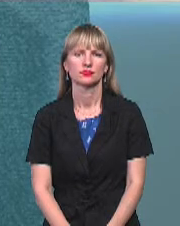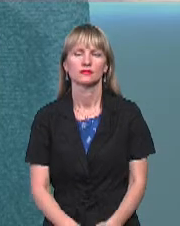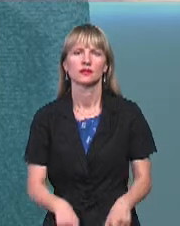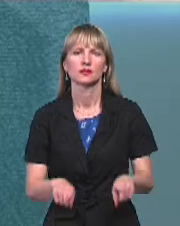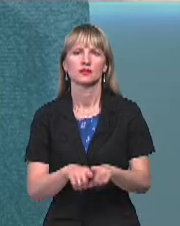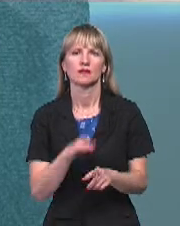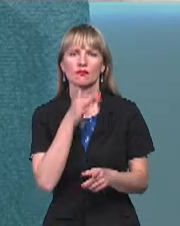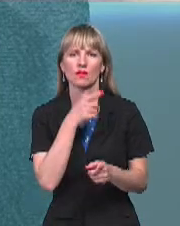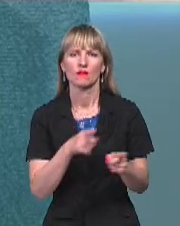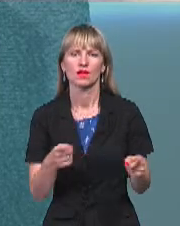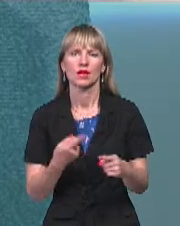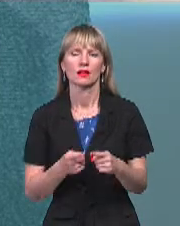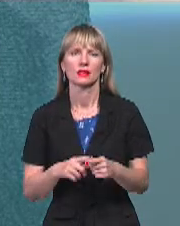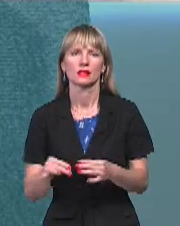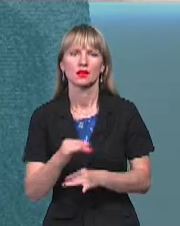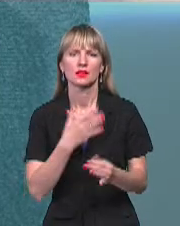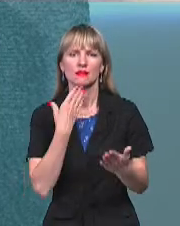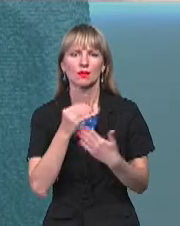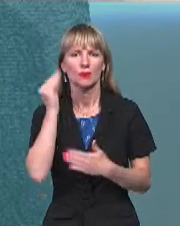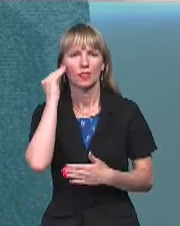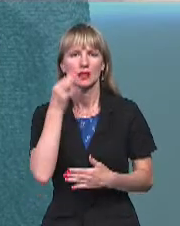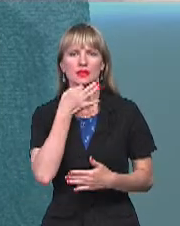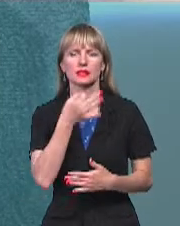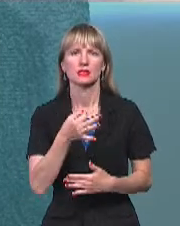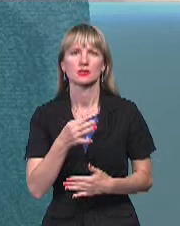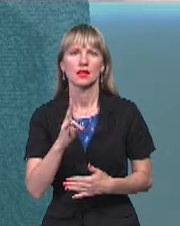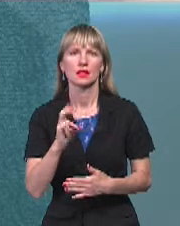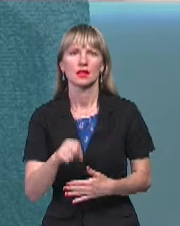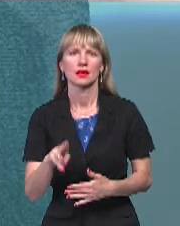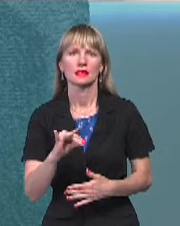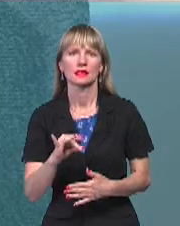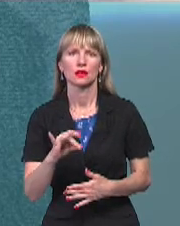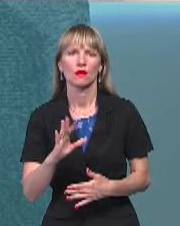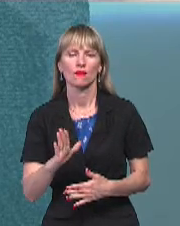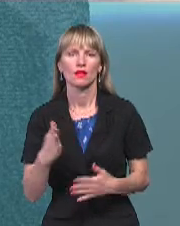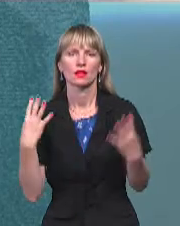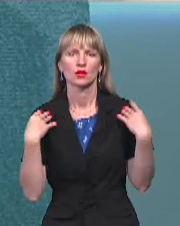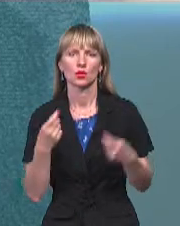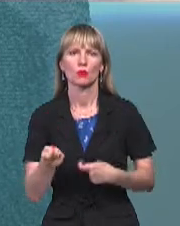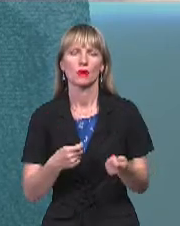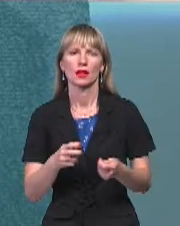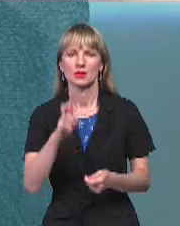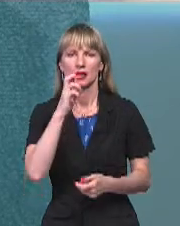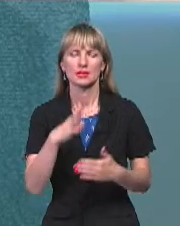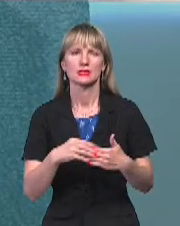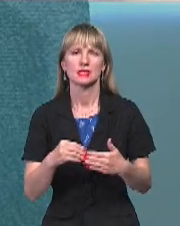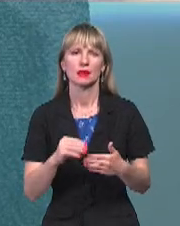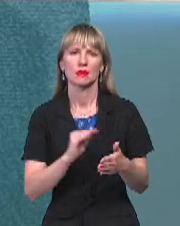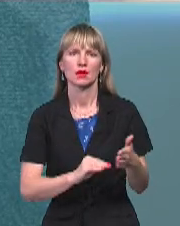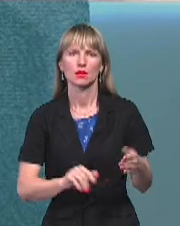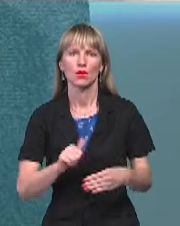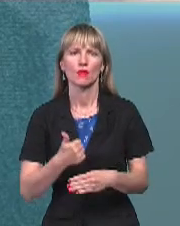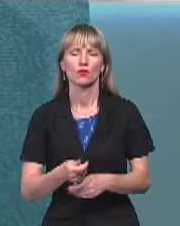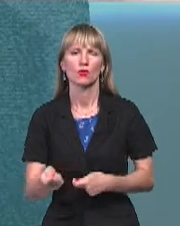Також під час цієї наради свою позицію оприлюднив і Олександр Назіров, начальник управління Держземкадастру Головного